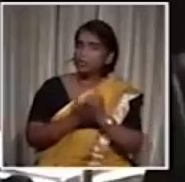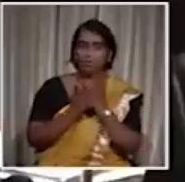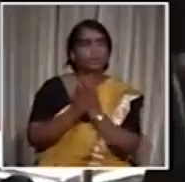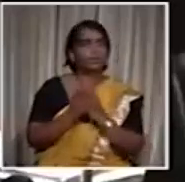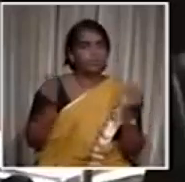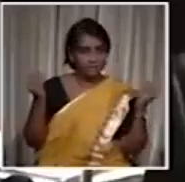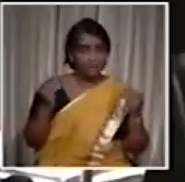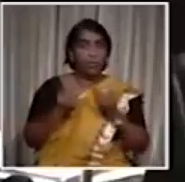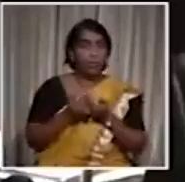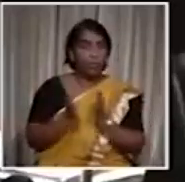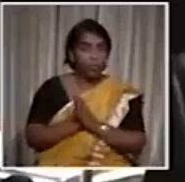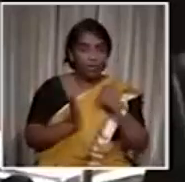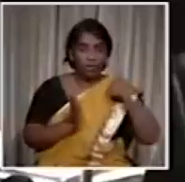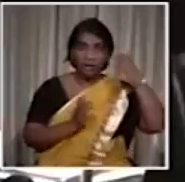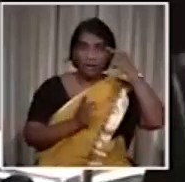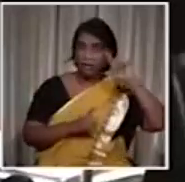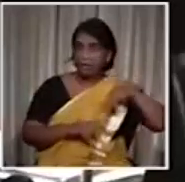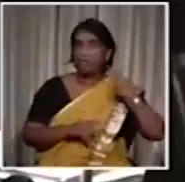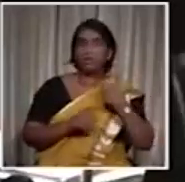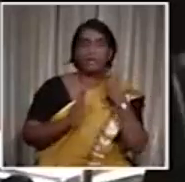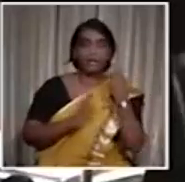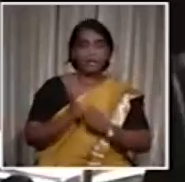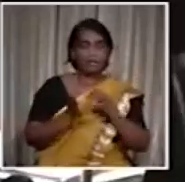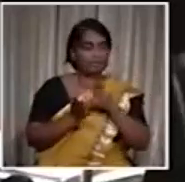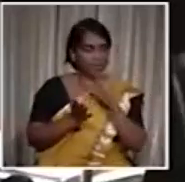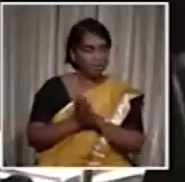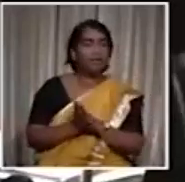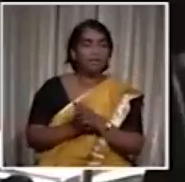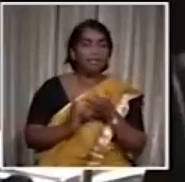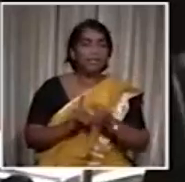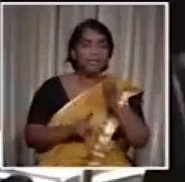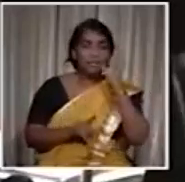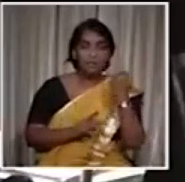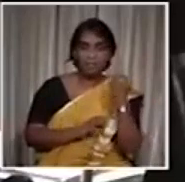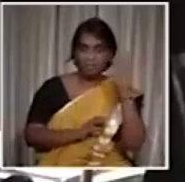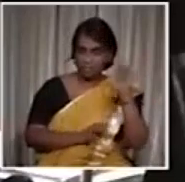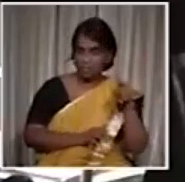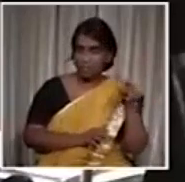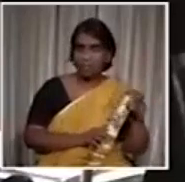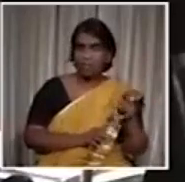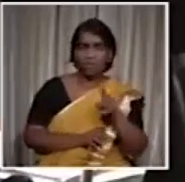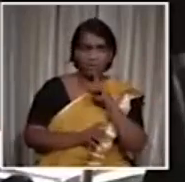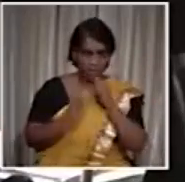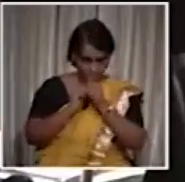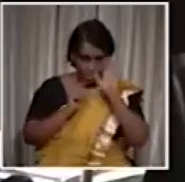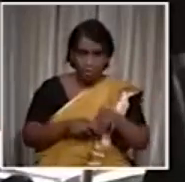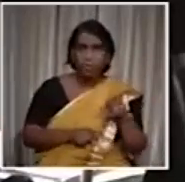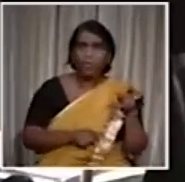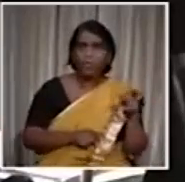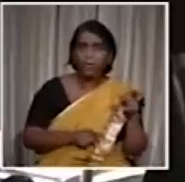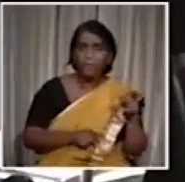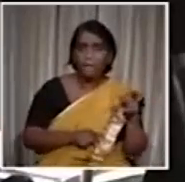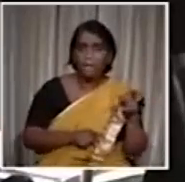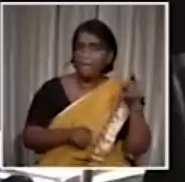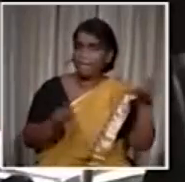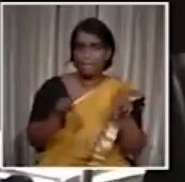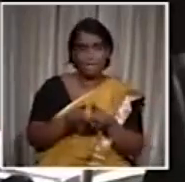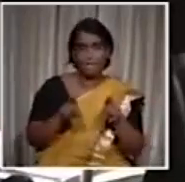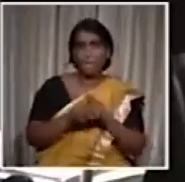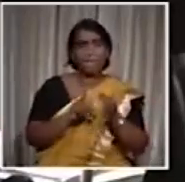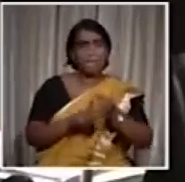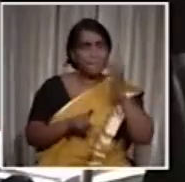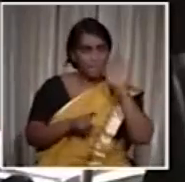anggota, taman ter sitengi perhati niti panemi me balaya hadis sini tiada janadi pati berat favorit tiapnya. Makanya hematat tiap tiapnya. Insa